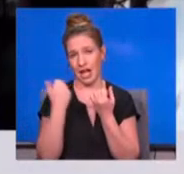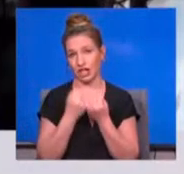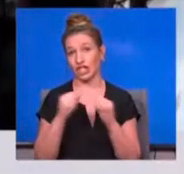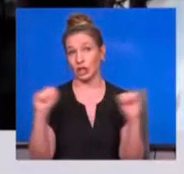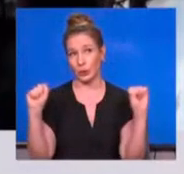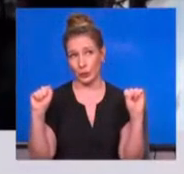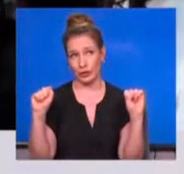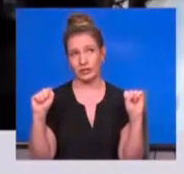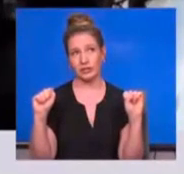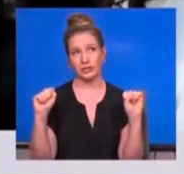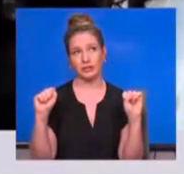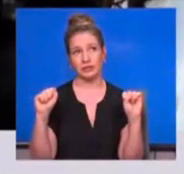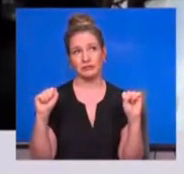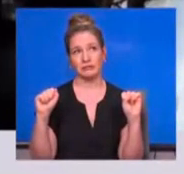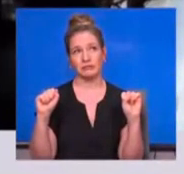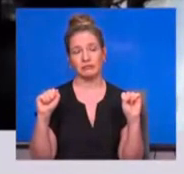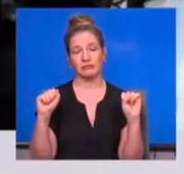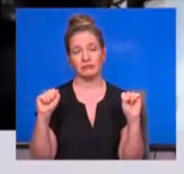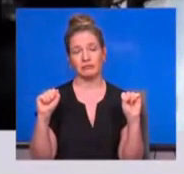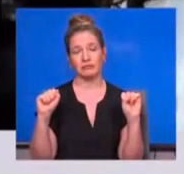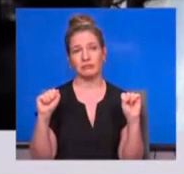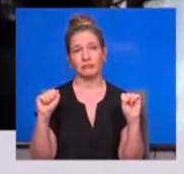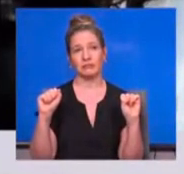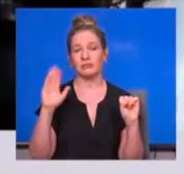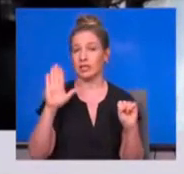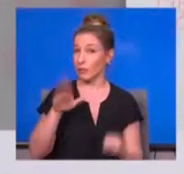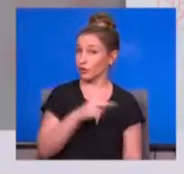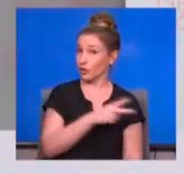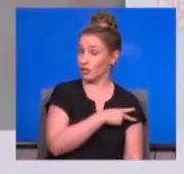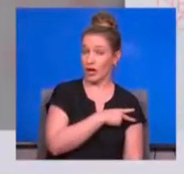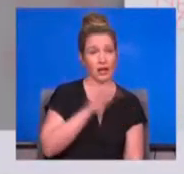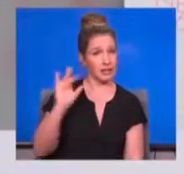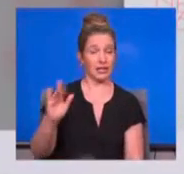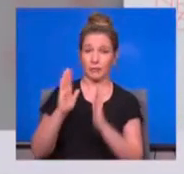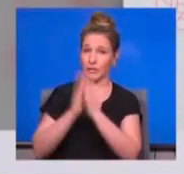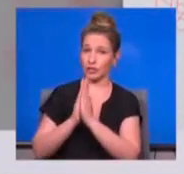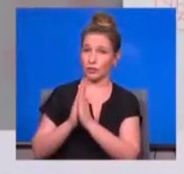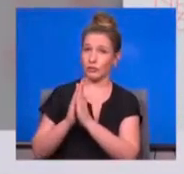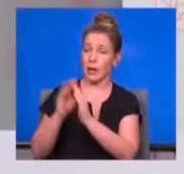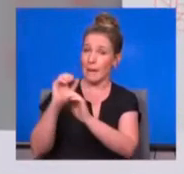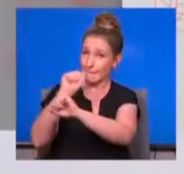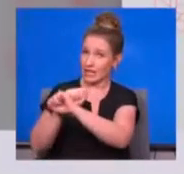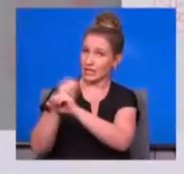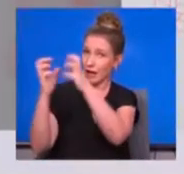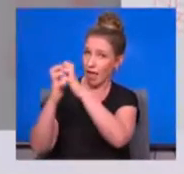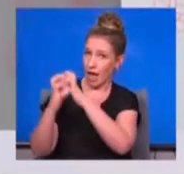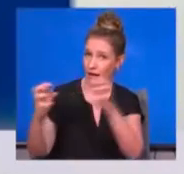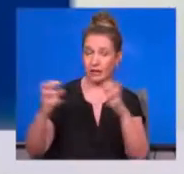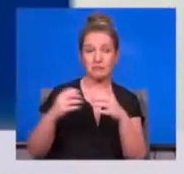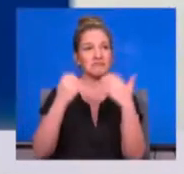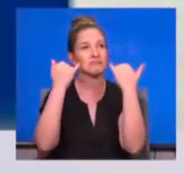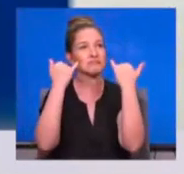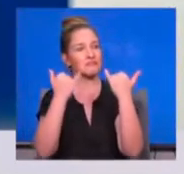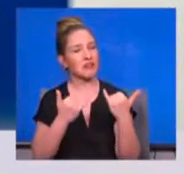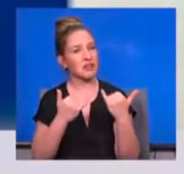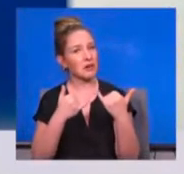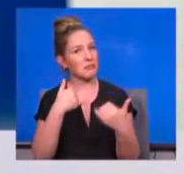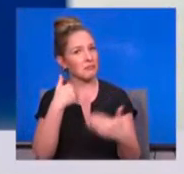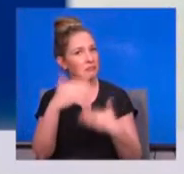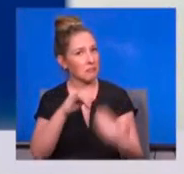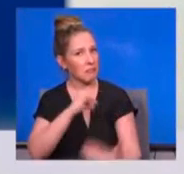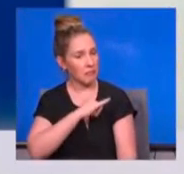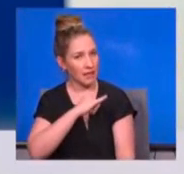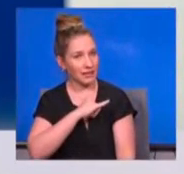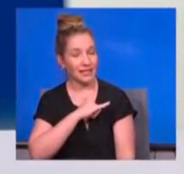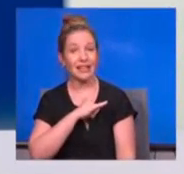בניגוד לבקשת המשטרה להאריך את המעצר שלה, והיום התפתחות מעניינת, כאשר הפרקליטות עם הגשת כתב האישום